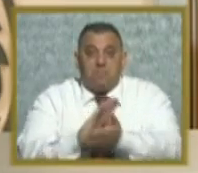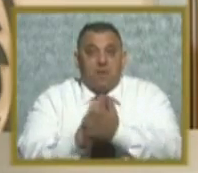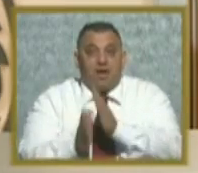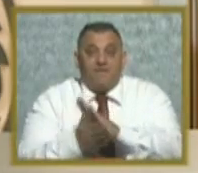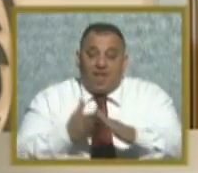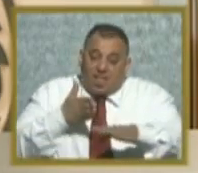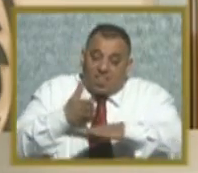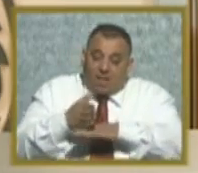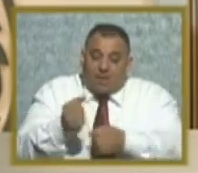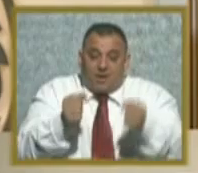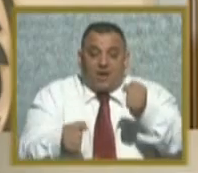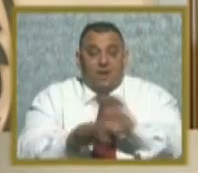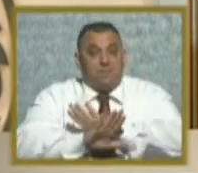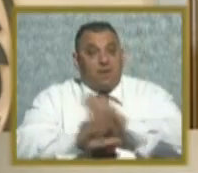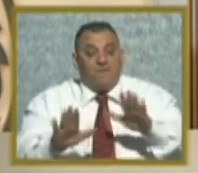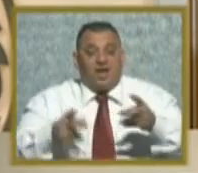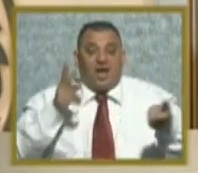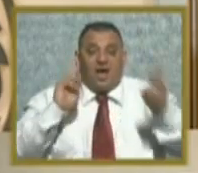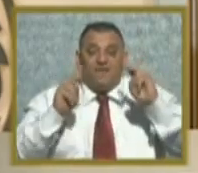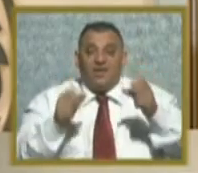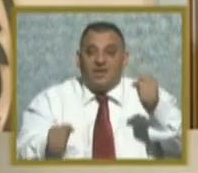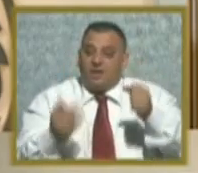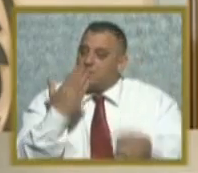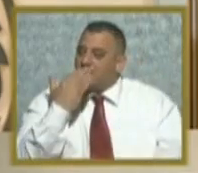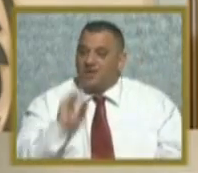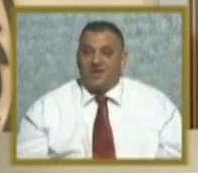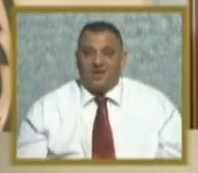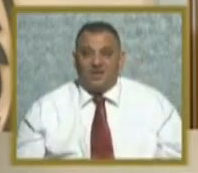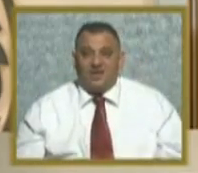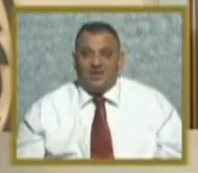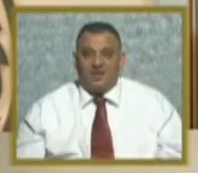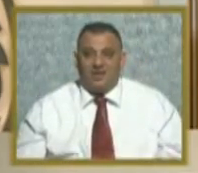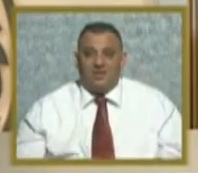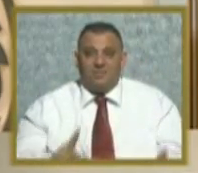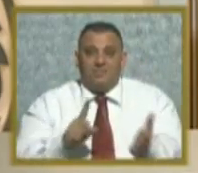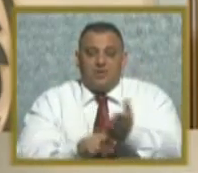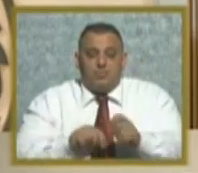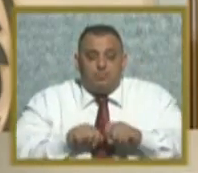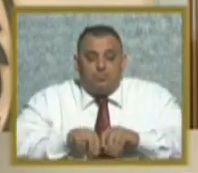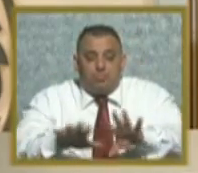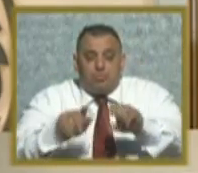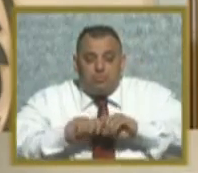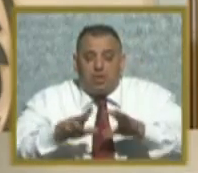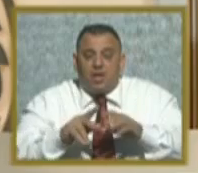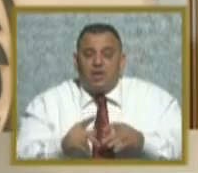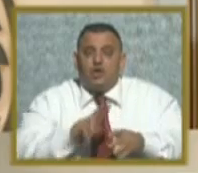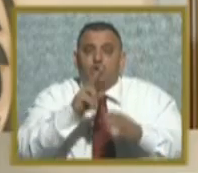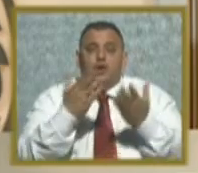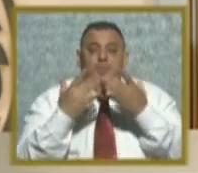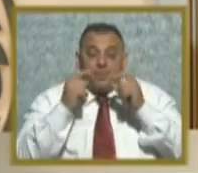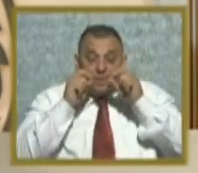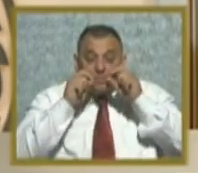ذبيحة للسيارة ولا حفلة للسيارة، هذه كلها ما فيها شيء، هذه كلها من الإسراف والتبذير. أسأل الله تعالى أن